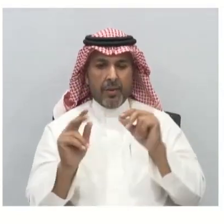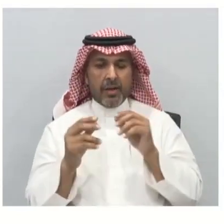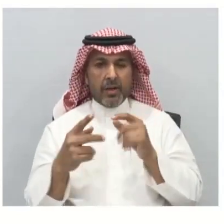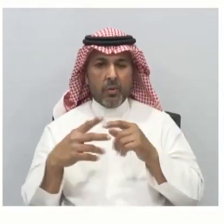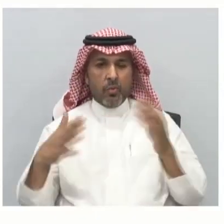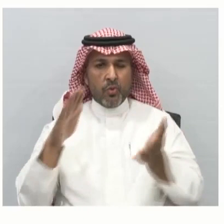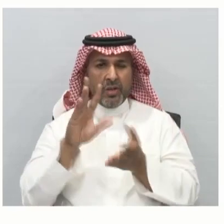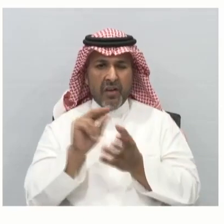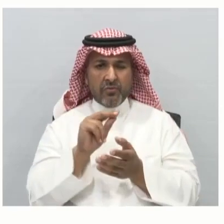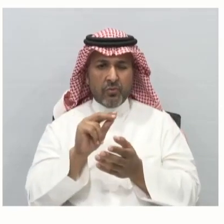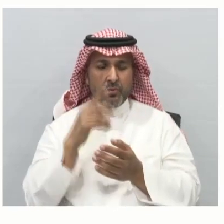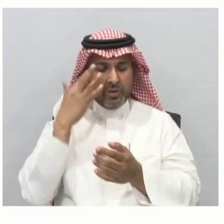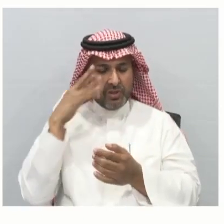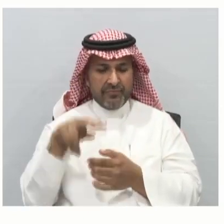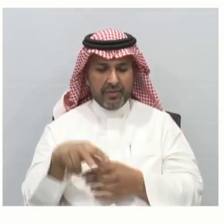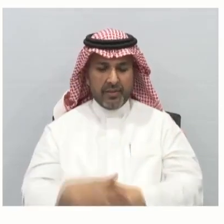ونبدا